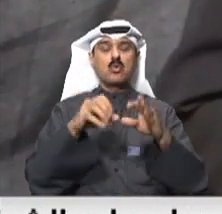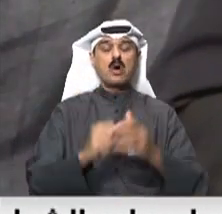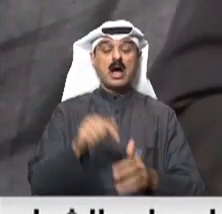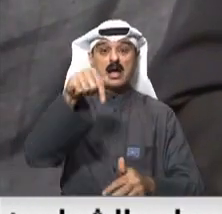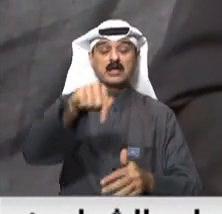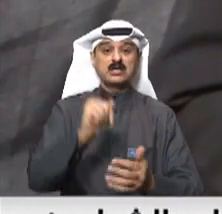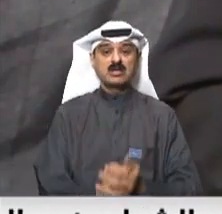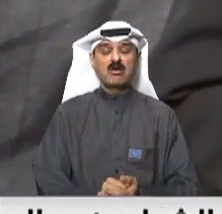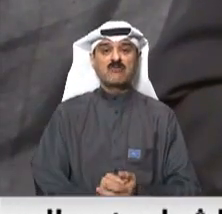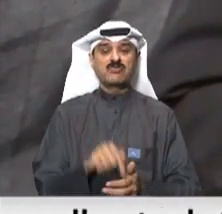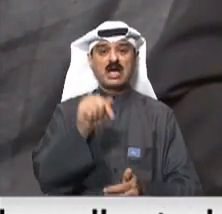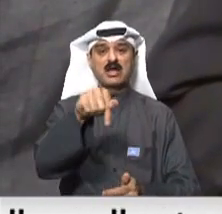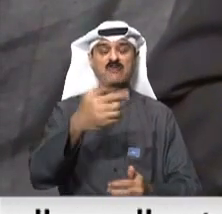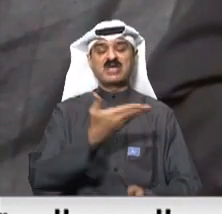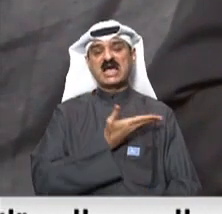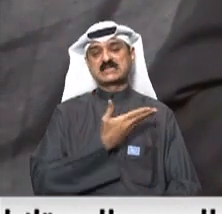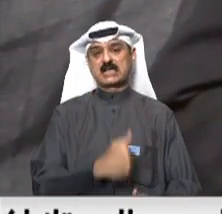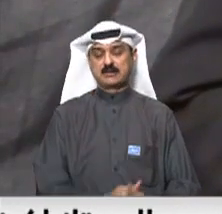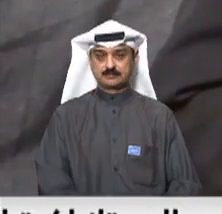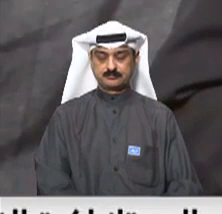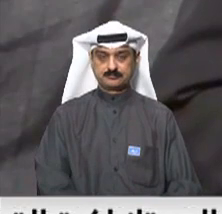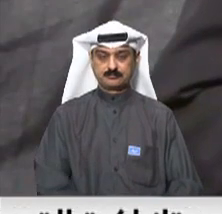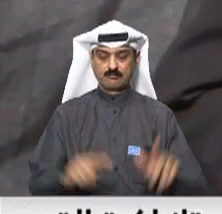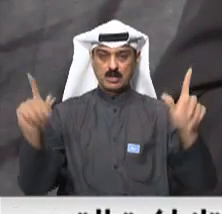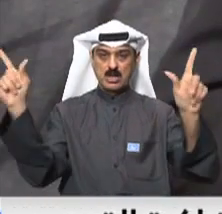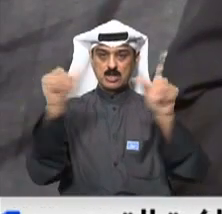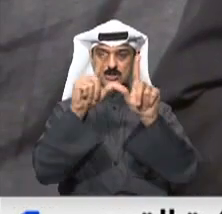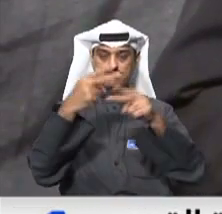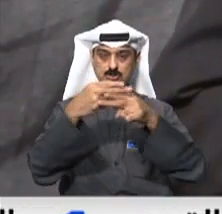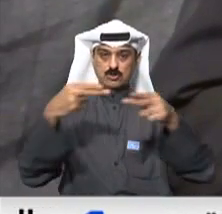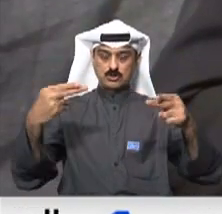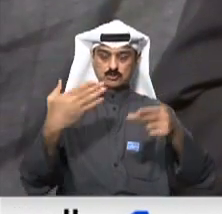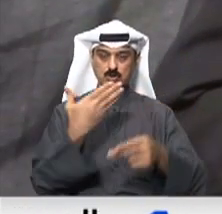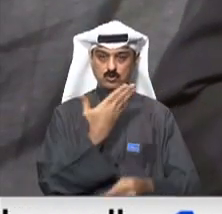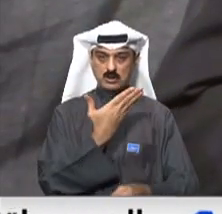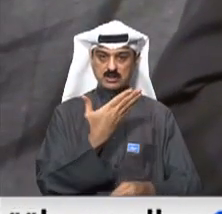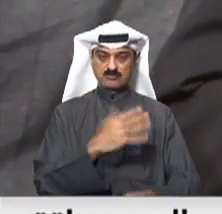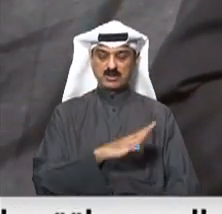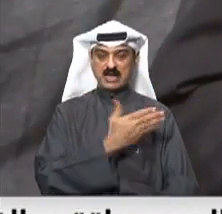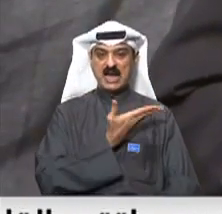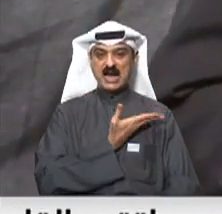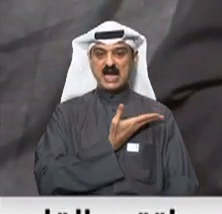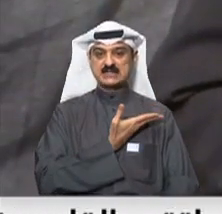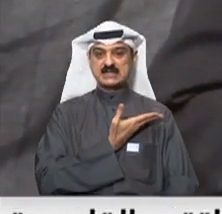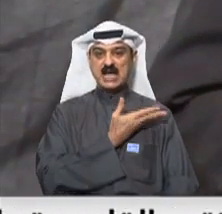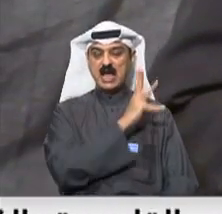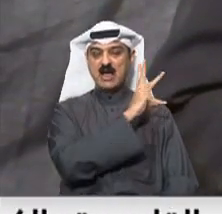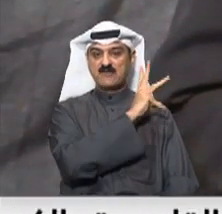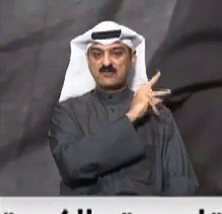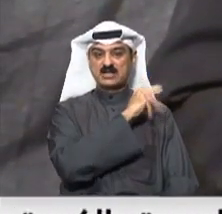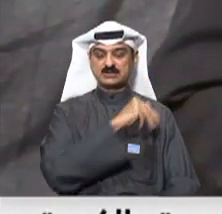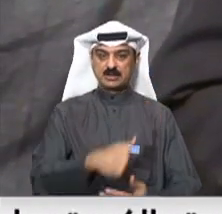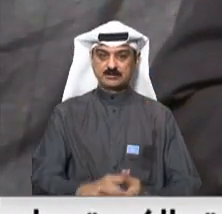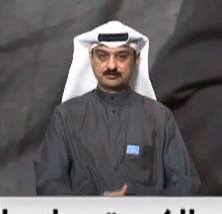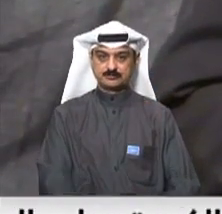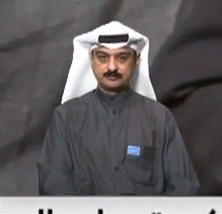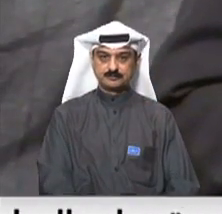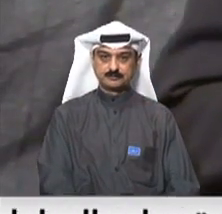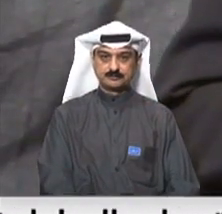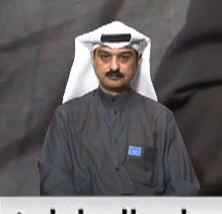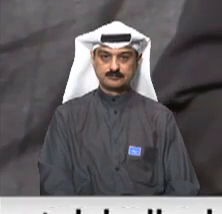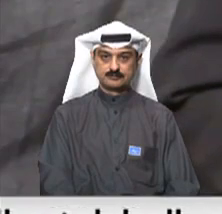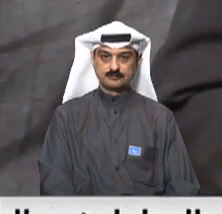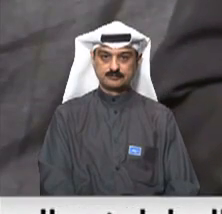مراكز الايواء بغزه عبد الرحيم ابو كويك تلفزيون دوله الكويت من امام مخيمات اللجوء والنازحين في